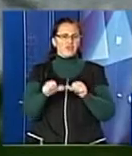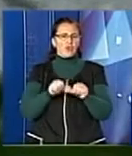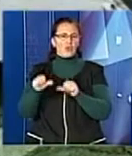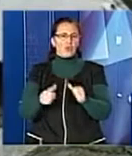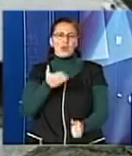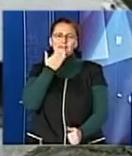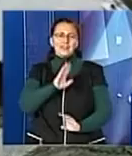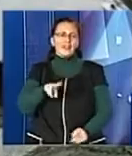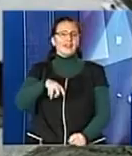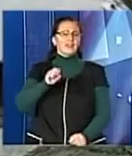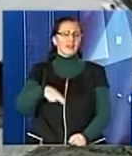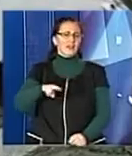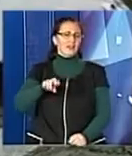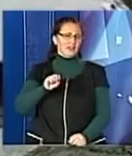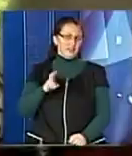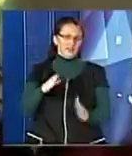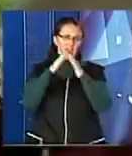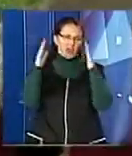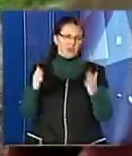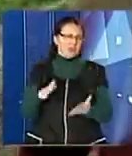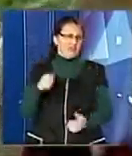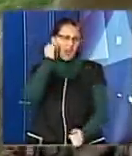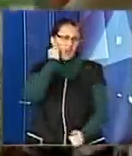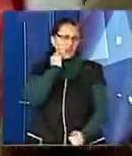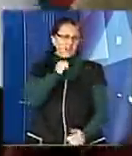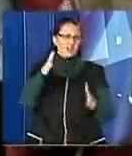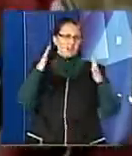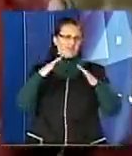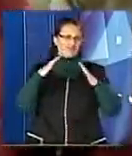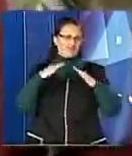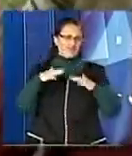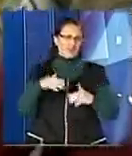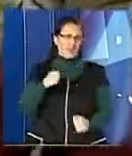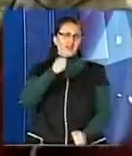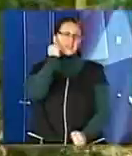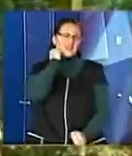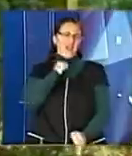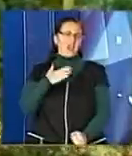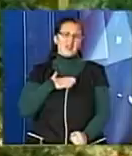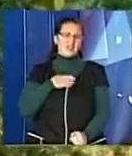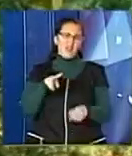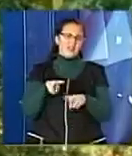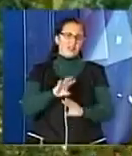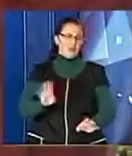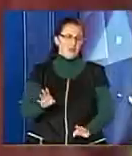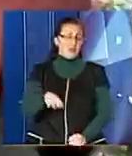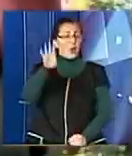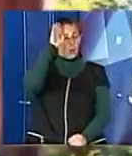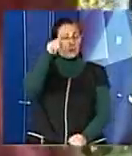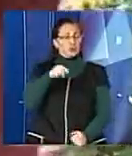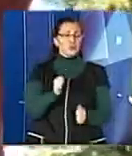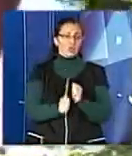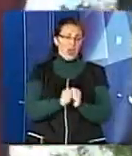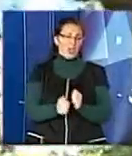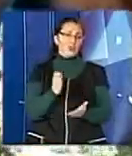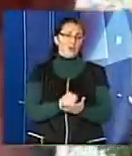не пахне ладаном, та й сама будівля на ладан дихає. Я вже старий, я не пільную. колись тінював. Та пан Іван тут часто. Чоловік має